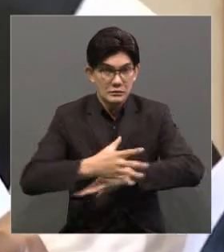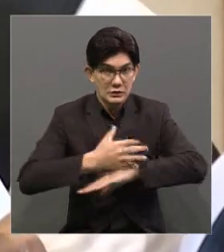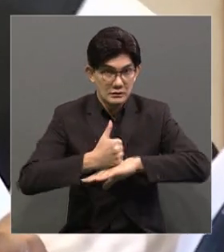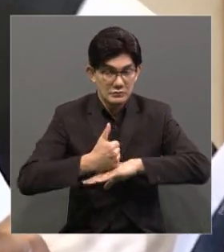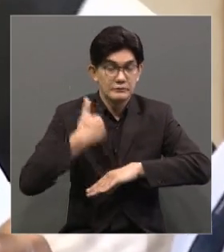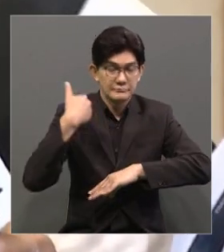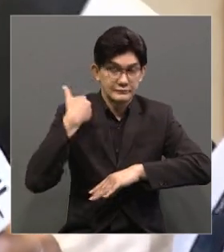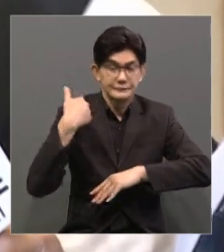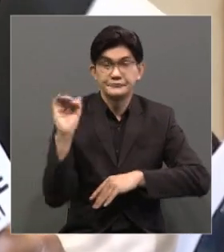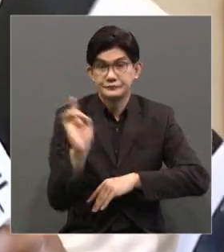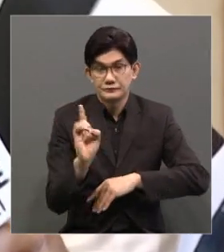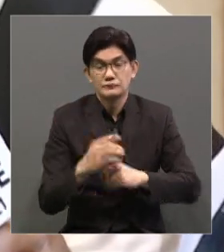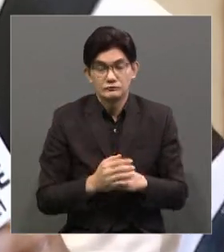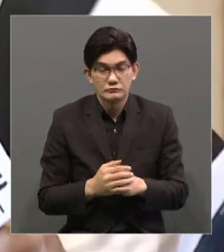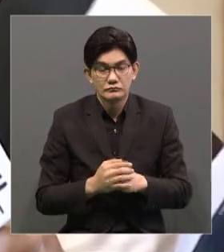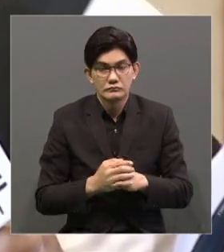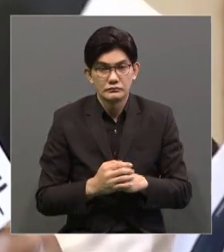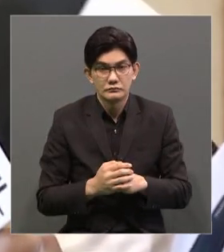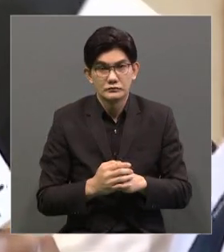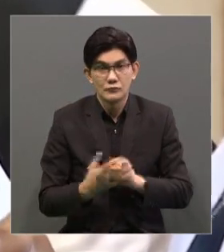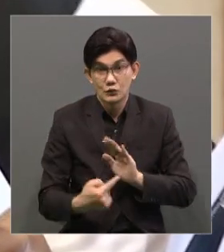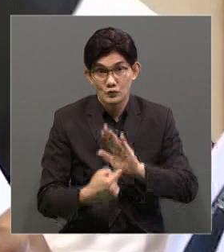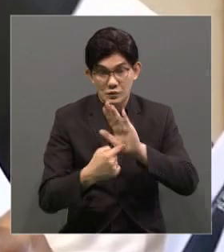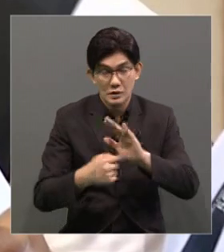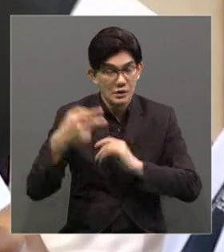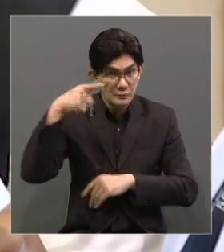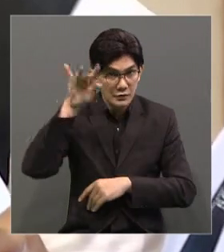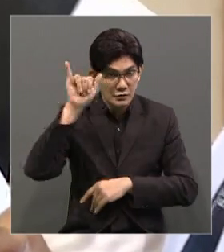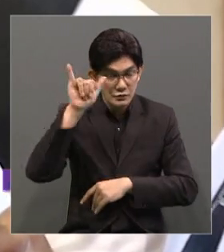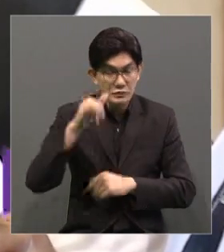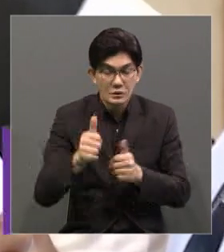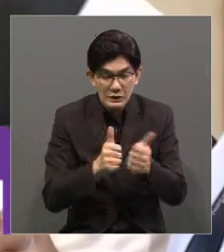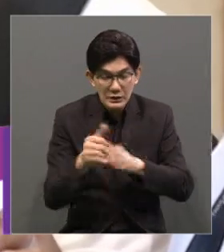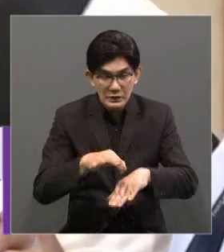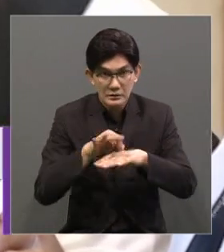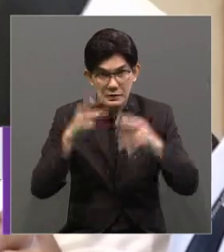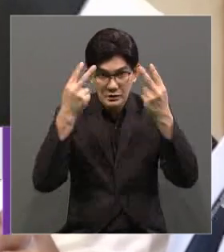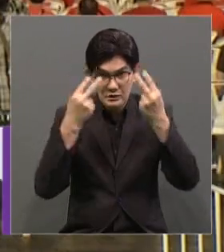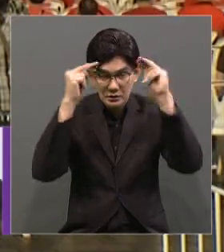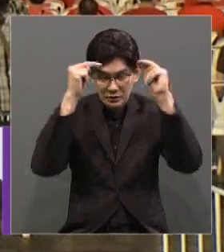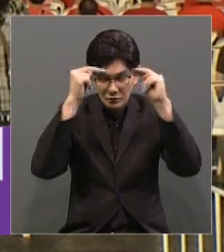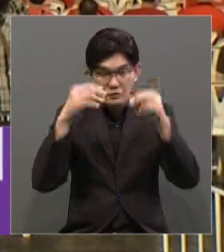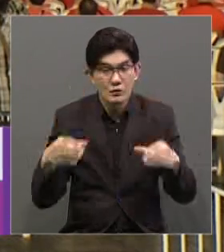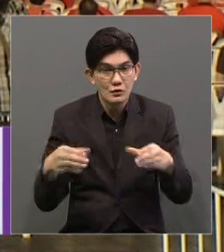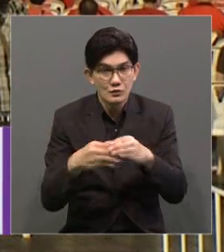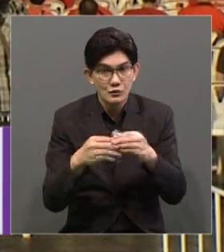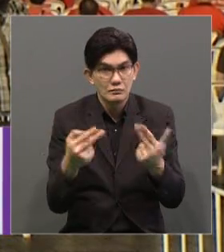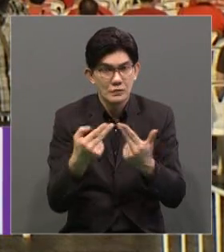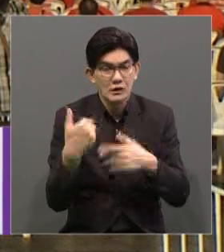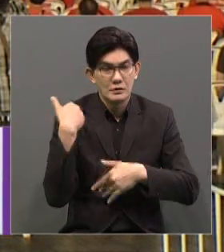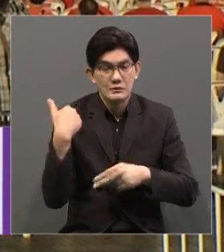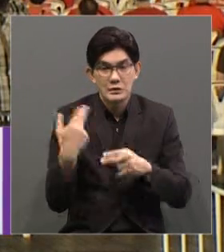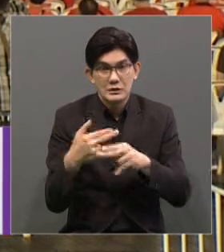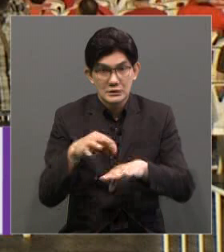บนเวทีปราศัยนะครับท่านได้ยกตัวอย่างนะครับอย่างเช่นพลเอกประยุทธ์จันทร์โอชาแคนดิเดตนายกรัฐมนตรีของพรรครวมไทยสร้างชาติเนี่ยสามารถเอ่ย